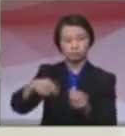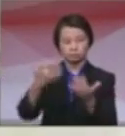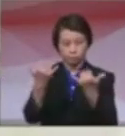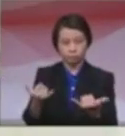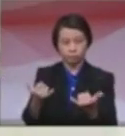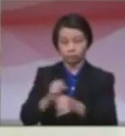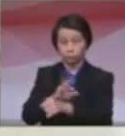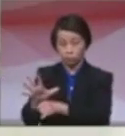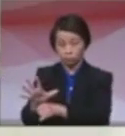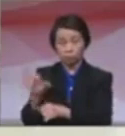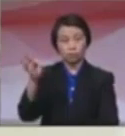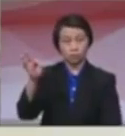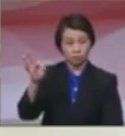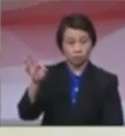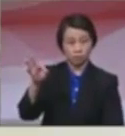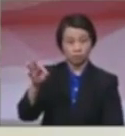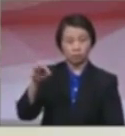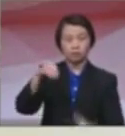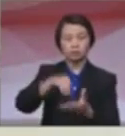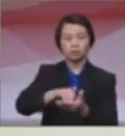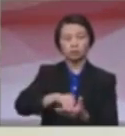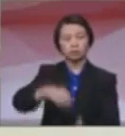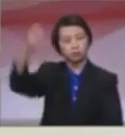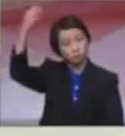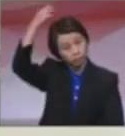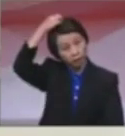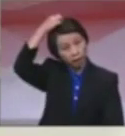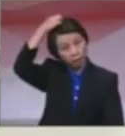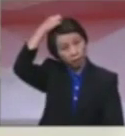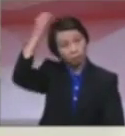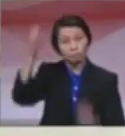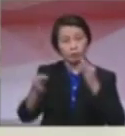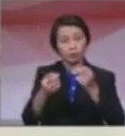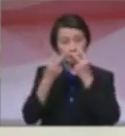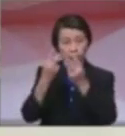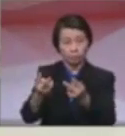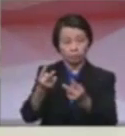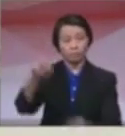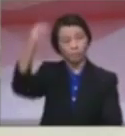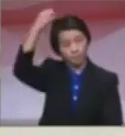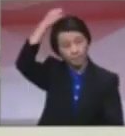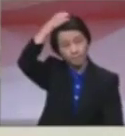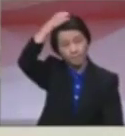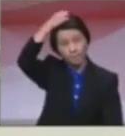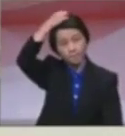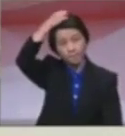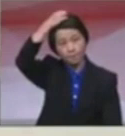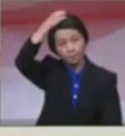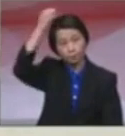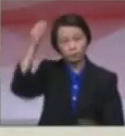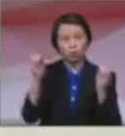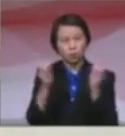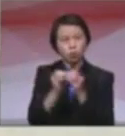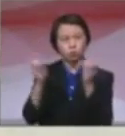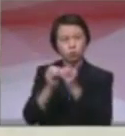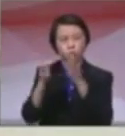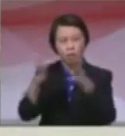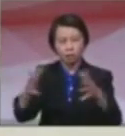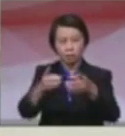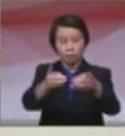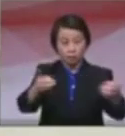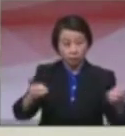COVID-19 di negeri Selangor. Kalau kita lihat di negeri Selangor, semakin banyak daerah